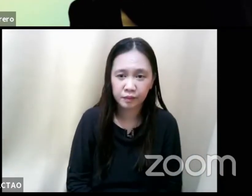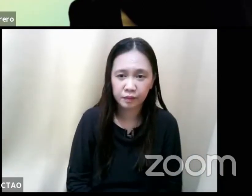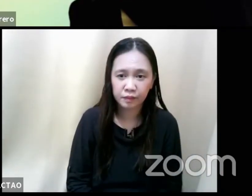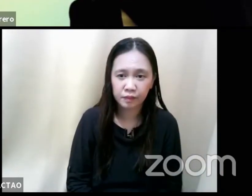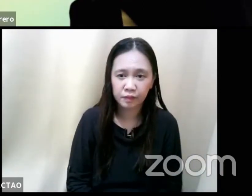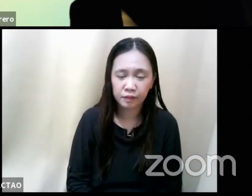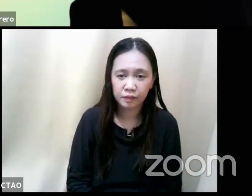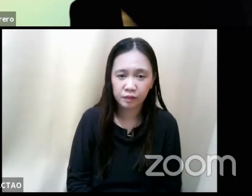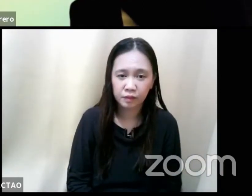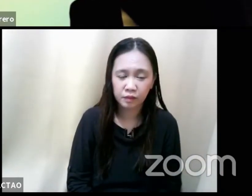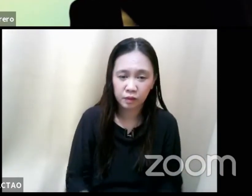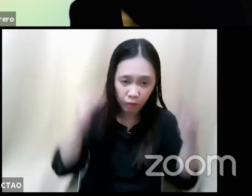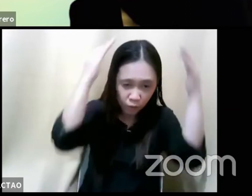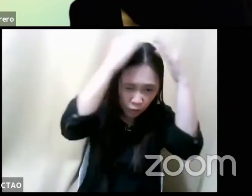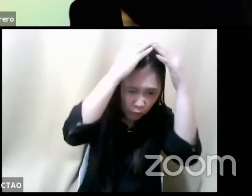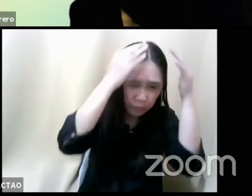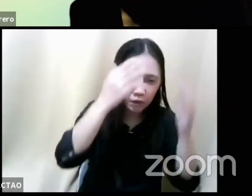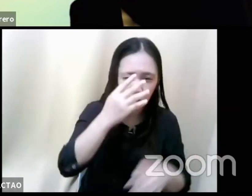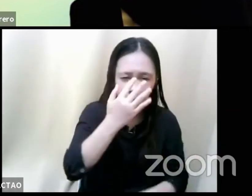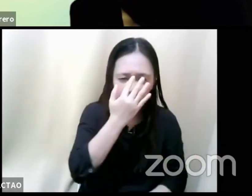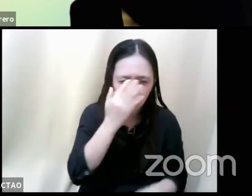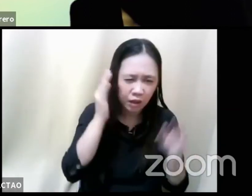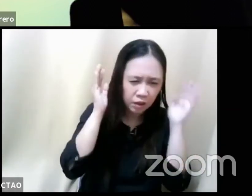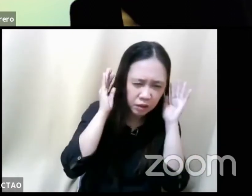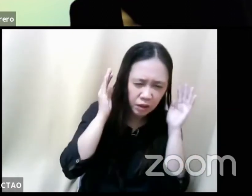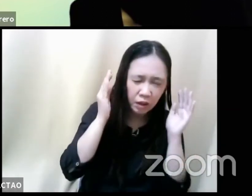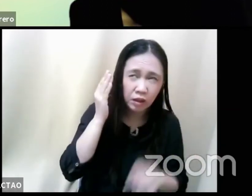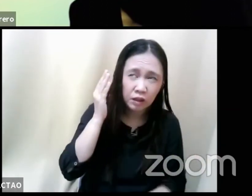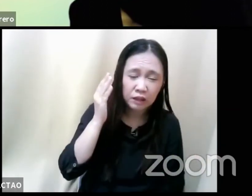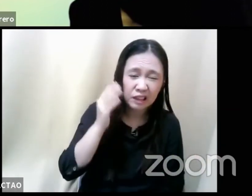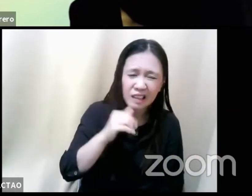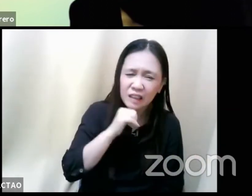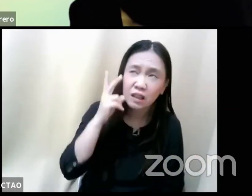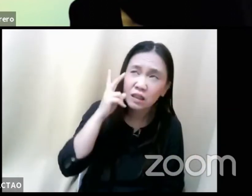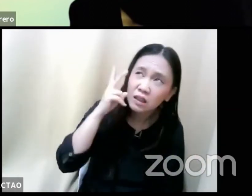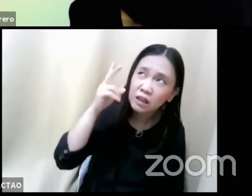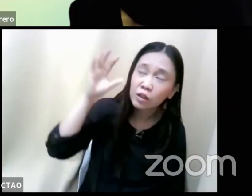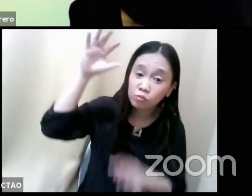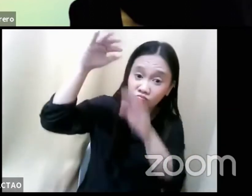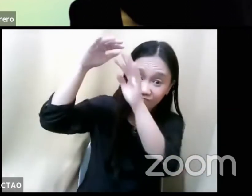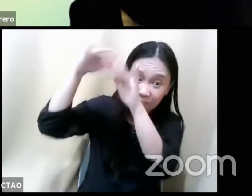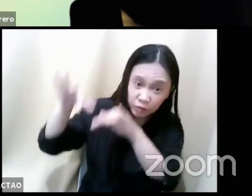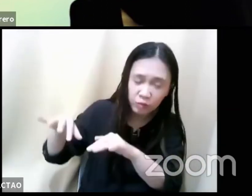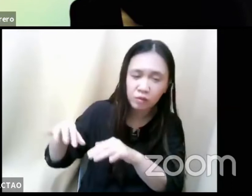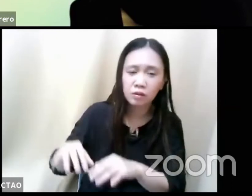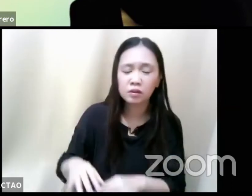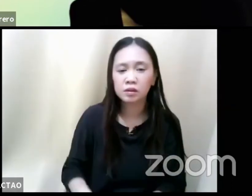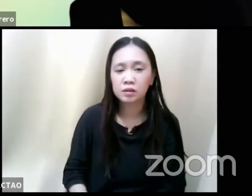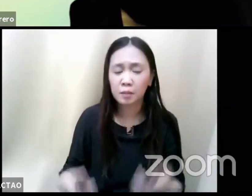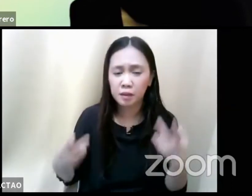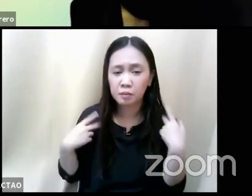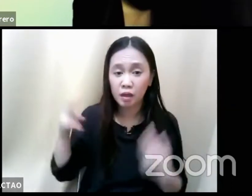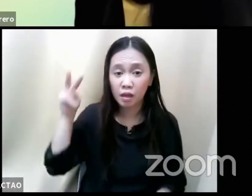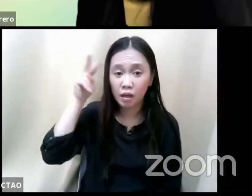sense of sight mo. So hindi mo nakikita kung ano yung nahuhulog. I'm sure nakita nyo siguro yung nag-viral na video ng